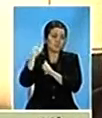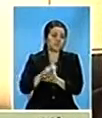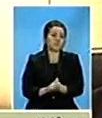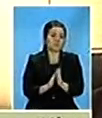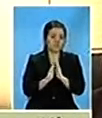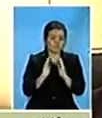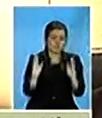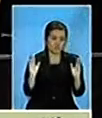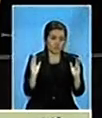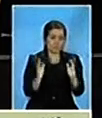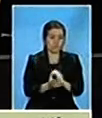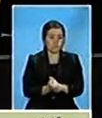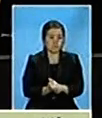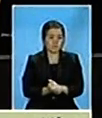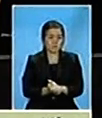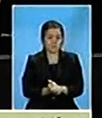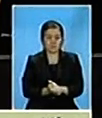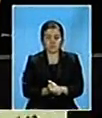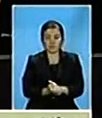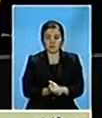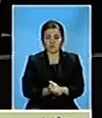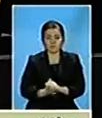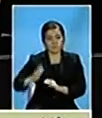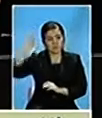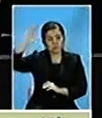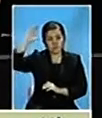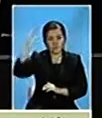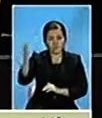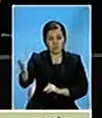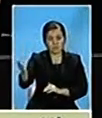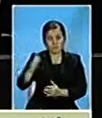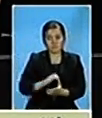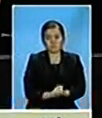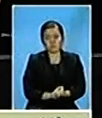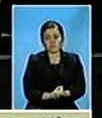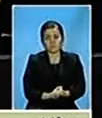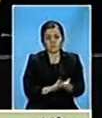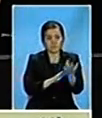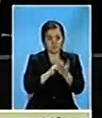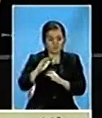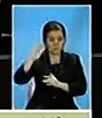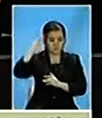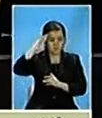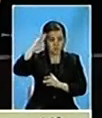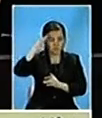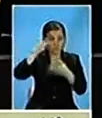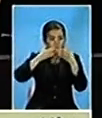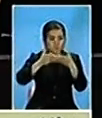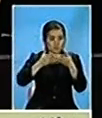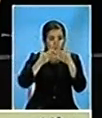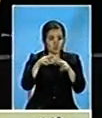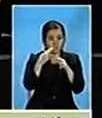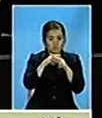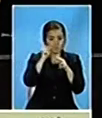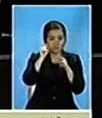ครับ ท่านศักดิ์ไม่ข้องใจนะฮะไม่ติดใจนะครับเชิญนะ ครับครับก็ขอยักท่านประธานนะพลเอกสุศักดิ์ศรีรุ่นสมาชิกผู้ที่ส